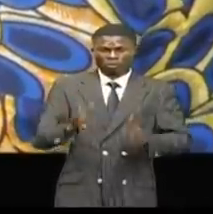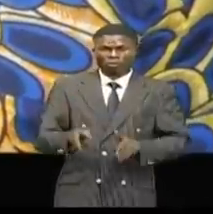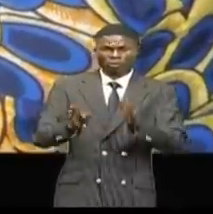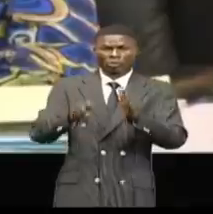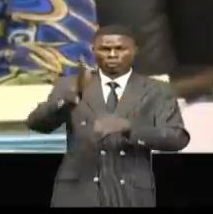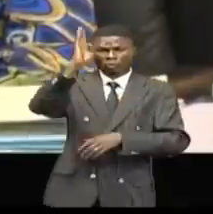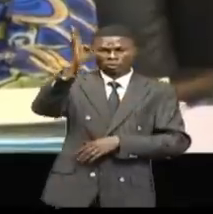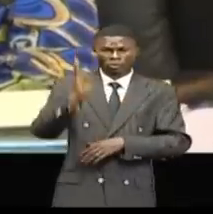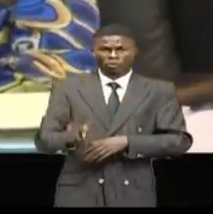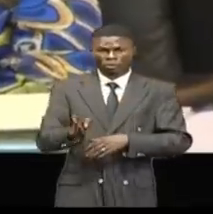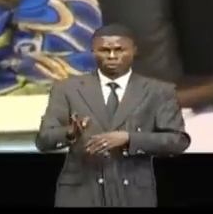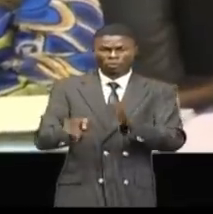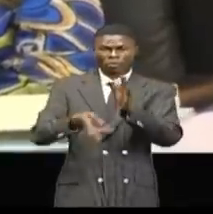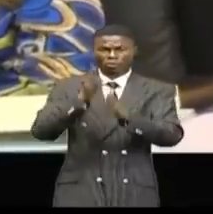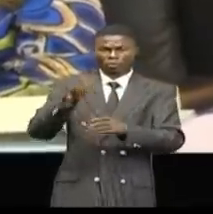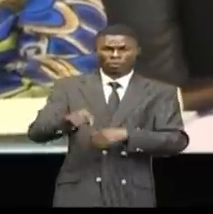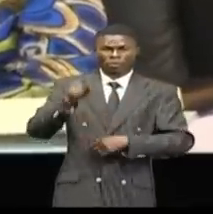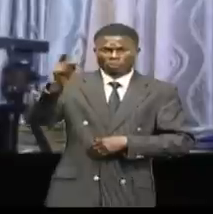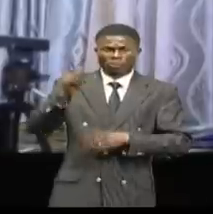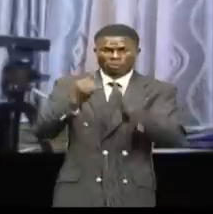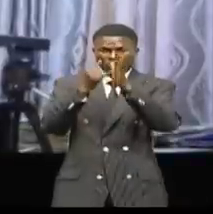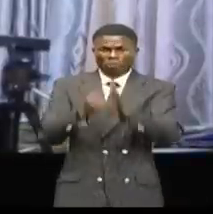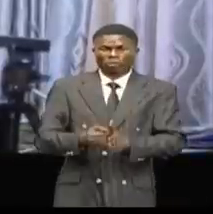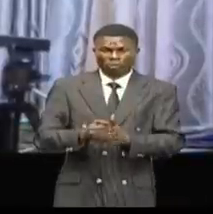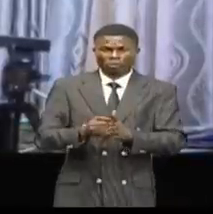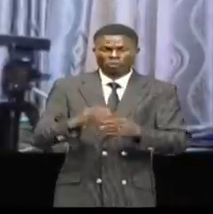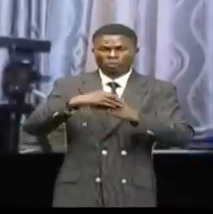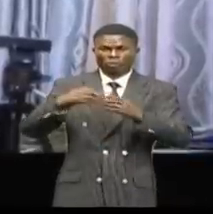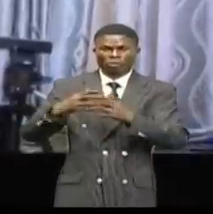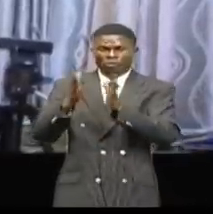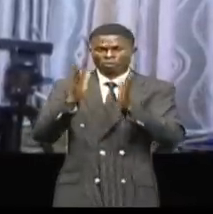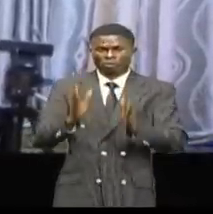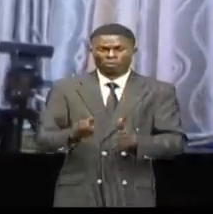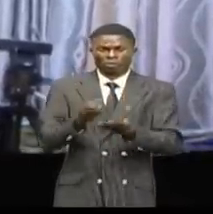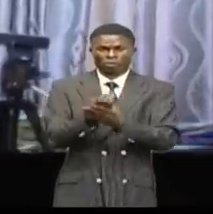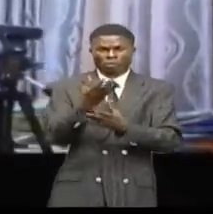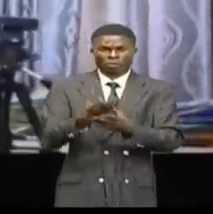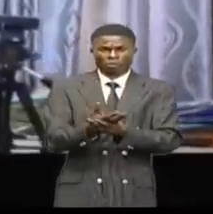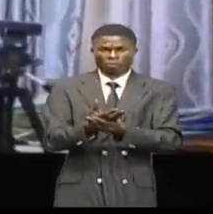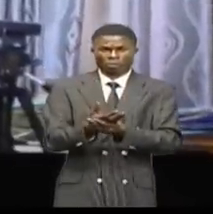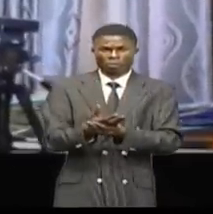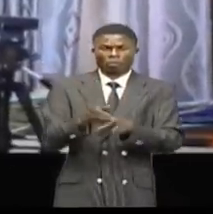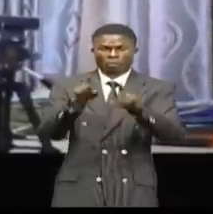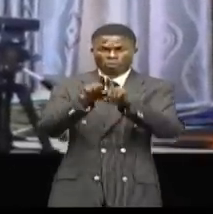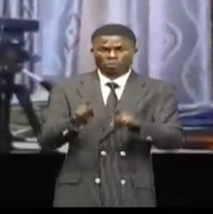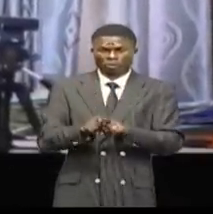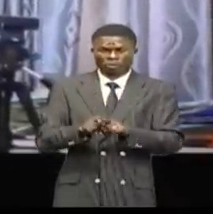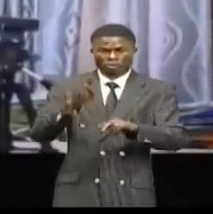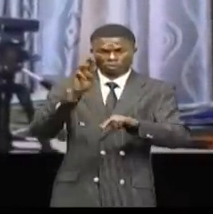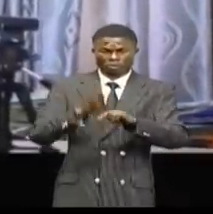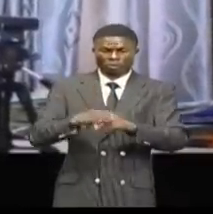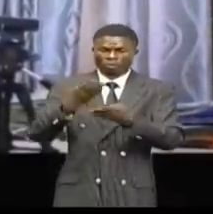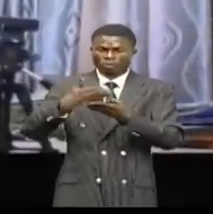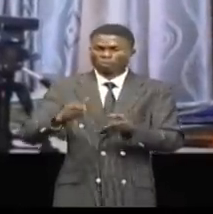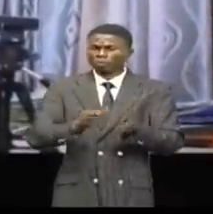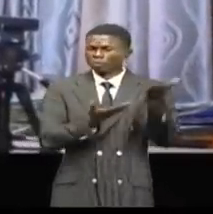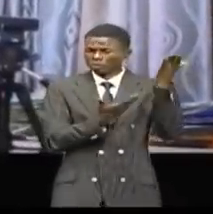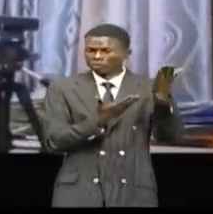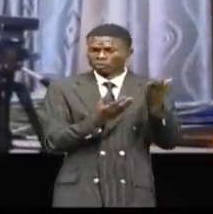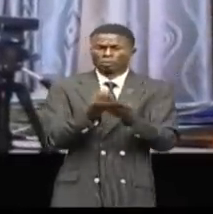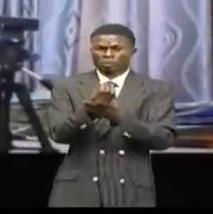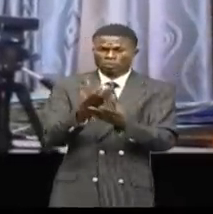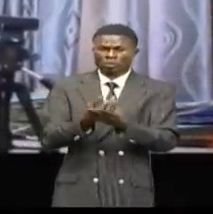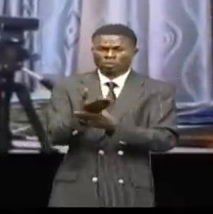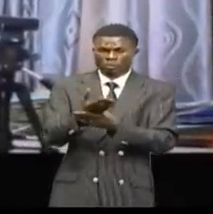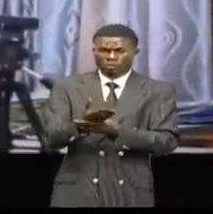414 millions 600 000 dollars américains. Les dépenses sécuritaires impérieuses ont aussi occupé une part importante dans les dépenses